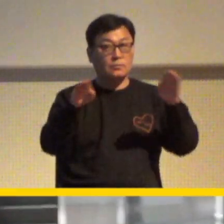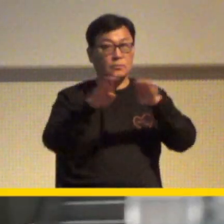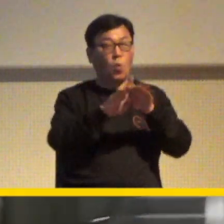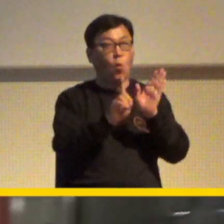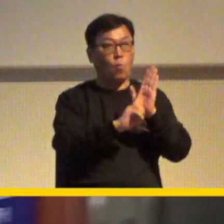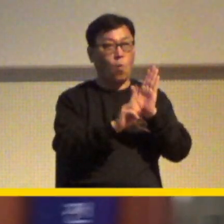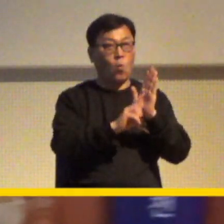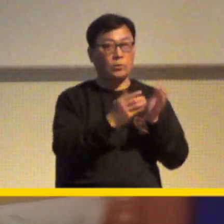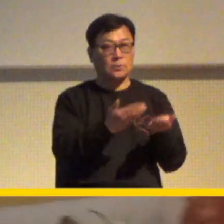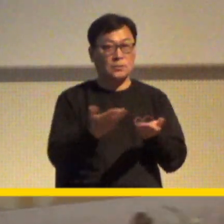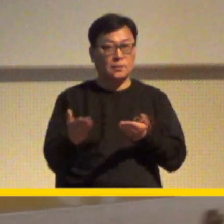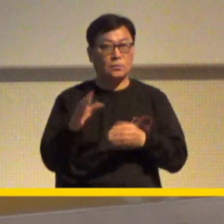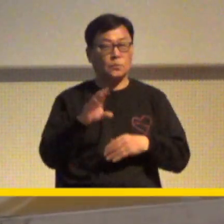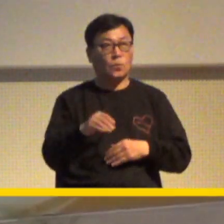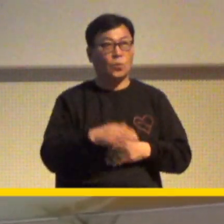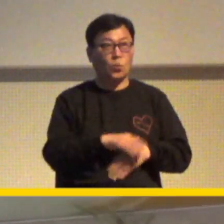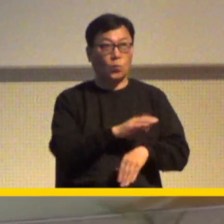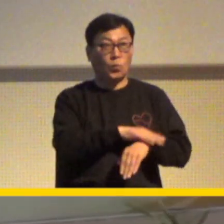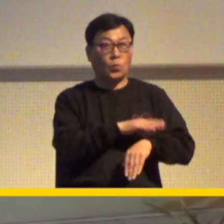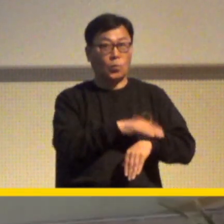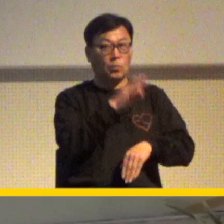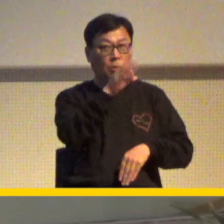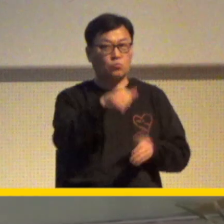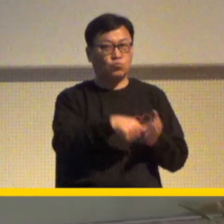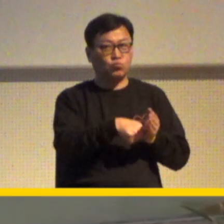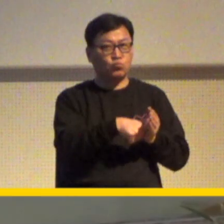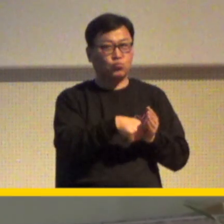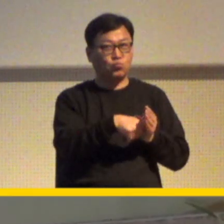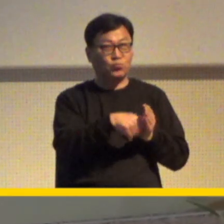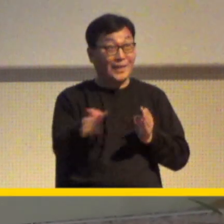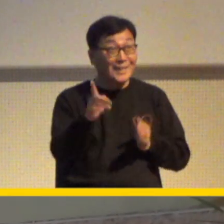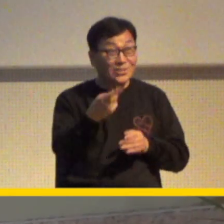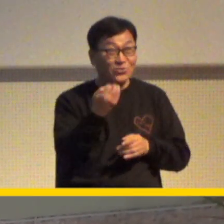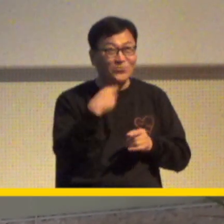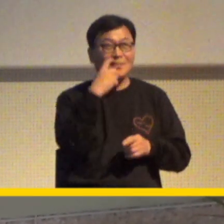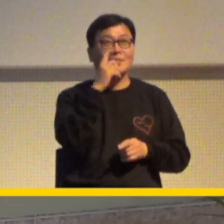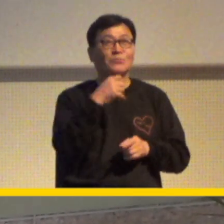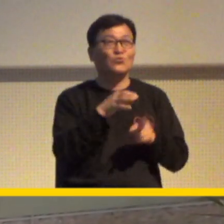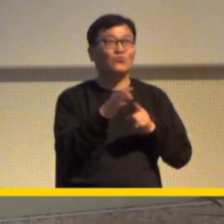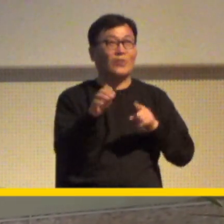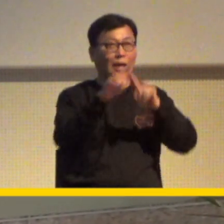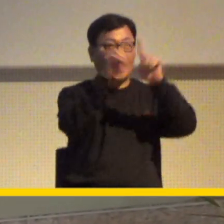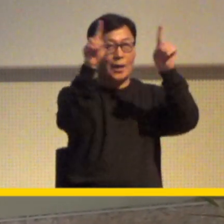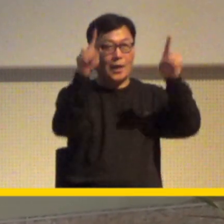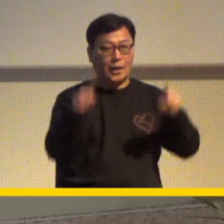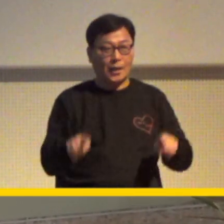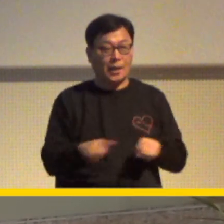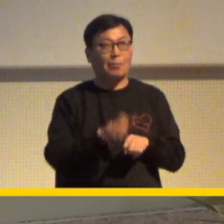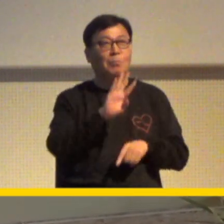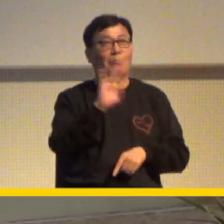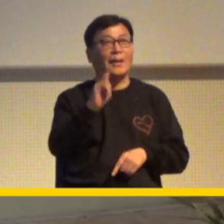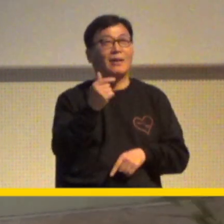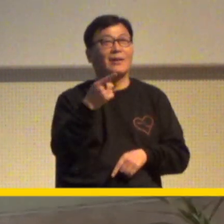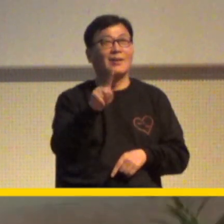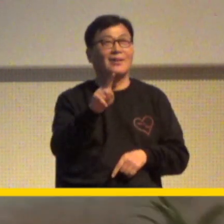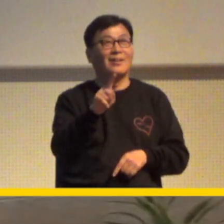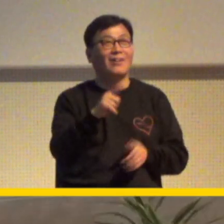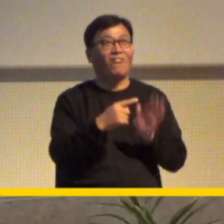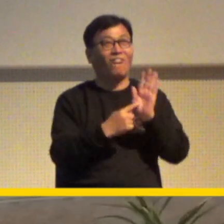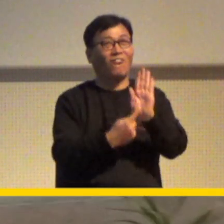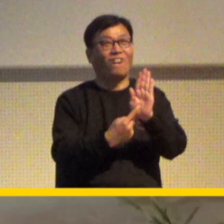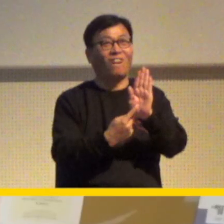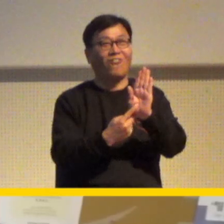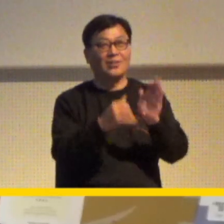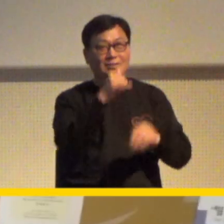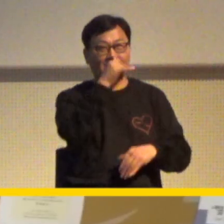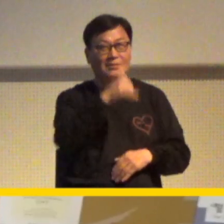있고요. 왼쪽편을 보면 바로 그 유명한 하던 네, 저 사진이 문제예요. 저 사진이 문제. 저 사진이 아무도 알아볼 수 없어요. 아무도 못